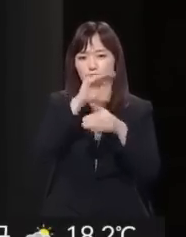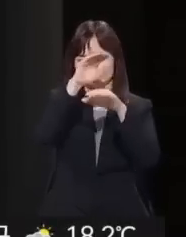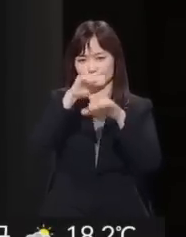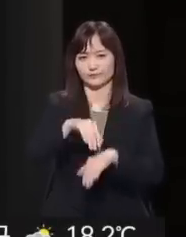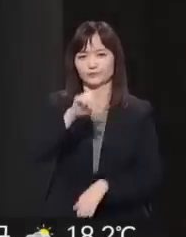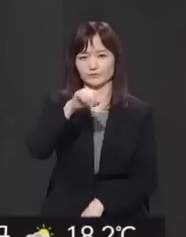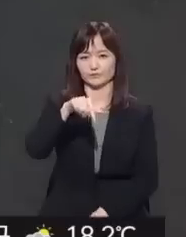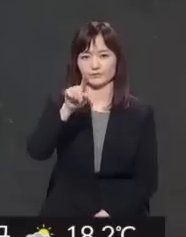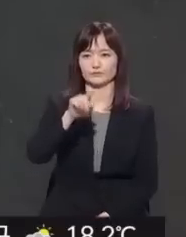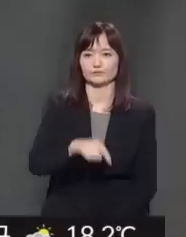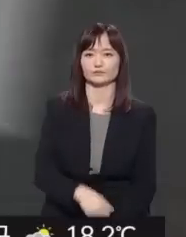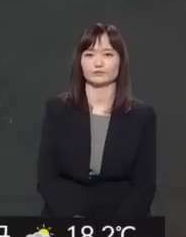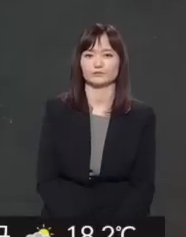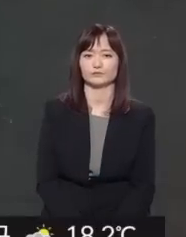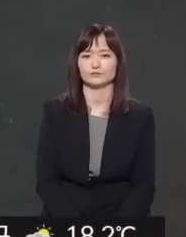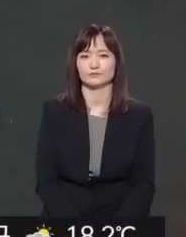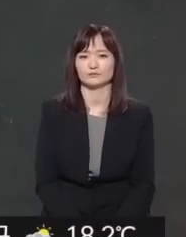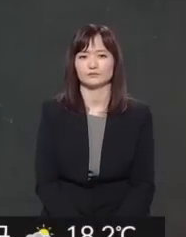짚어보죠